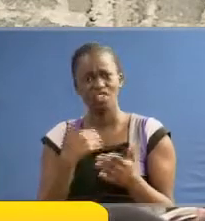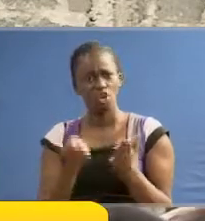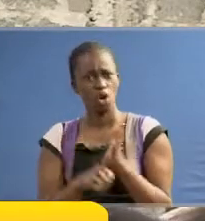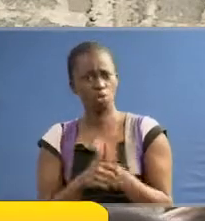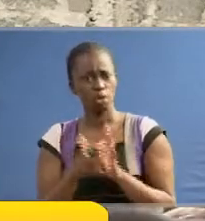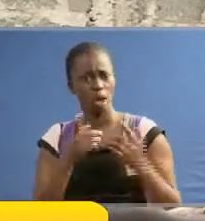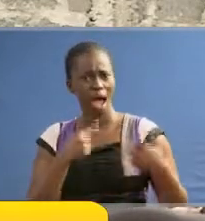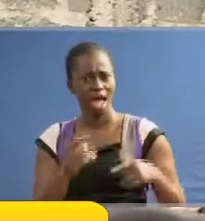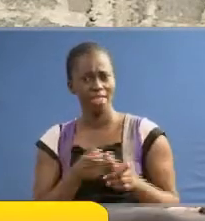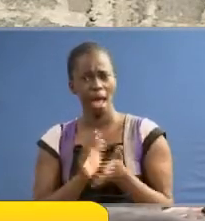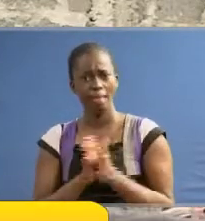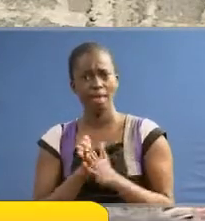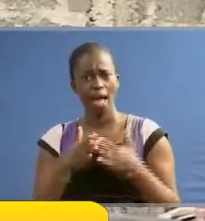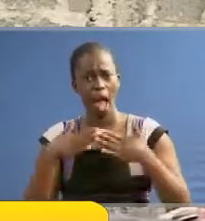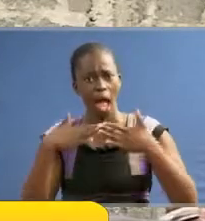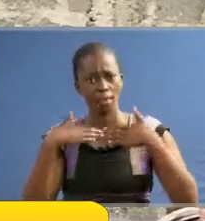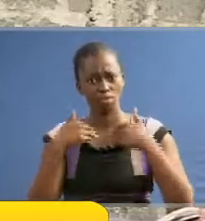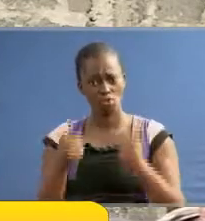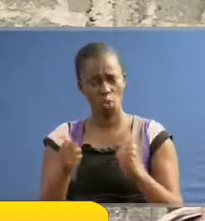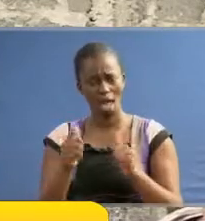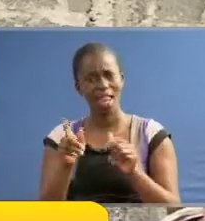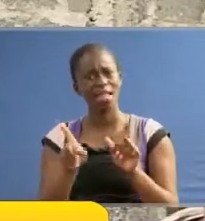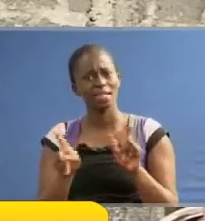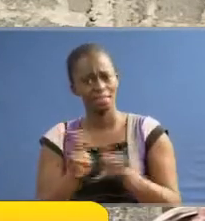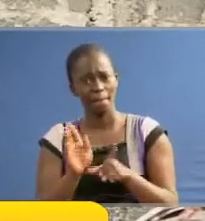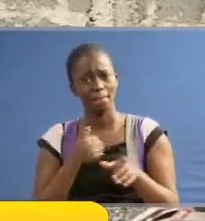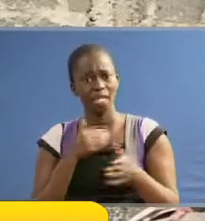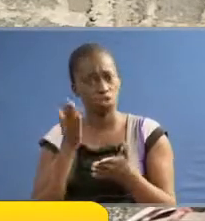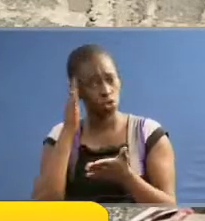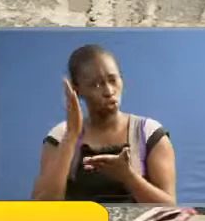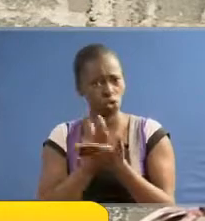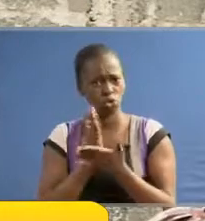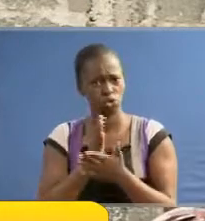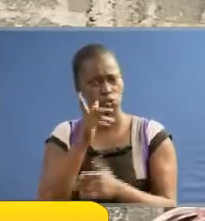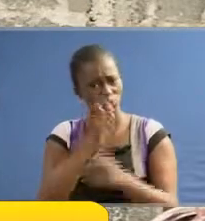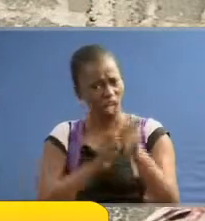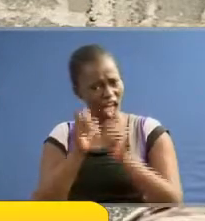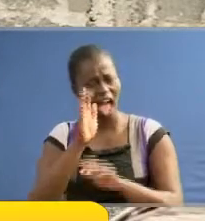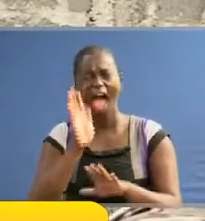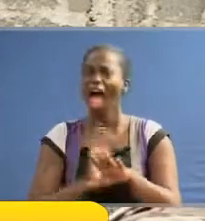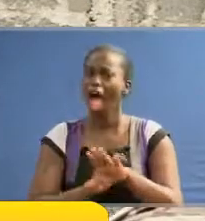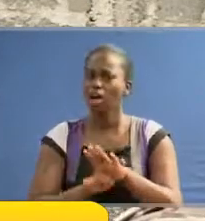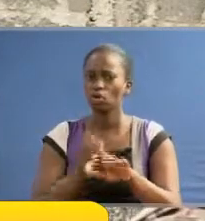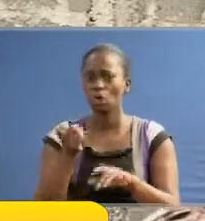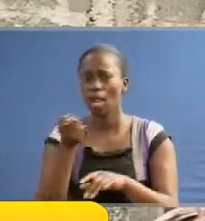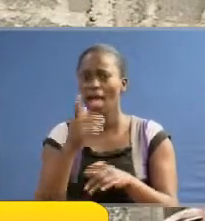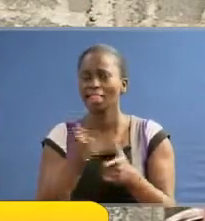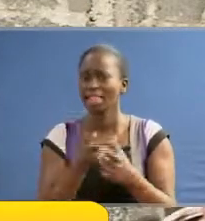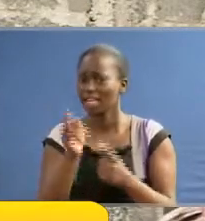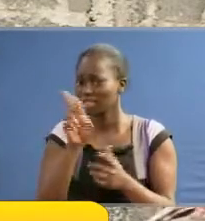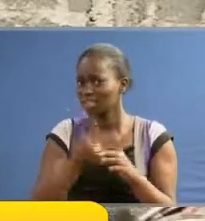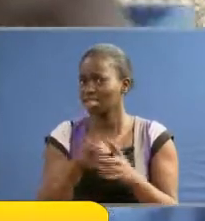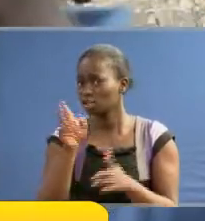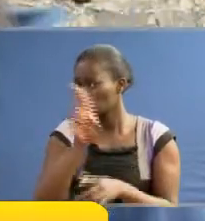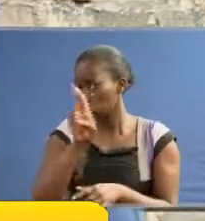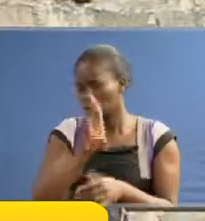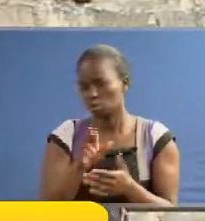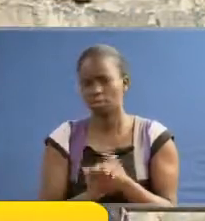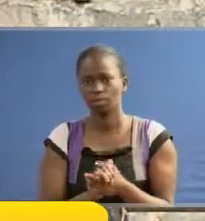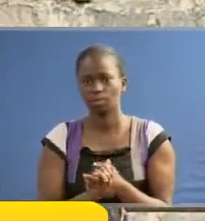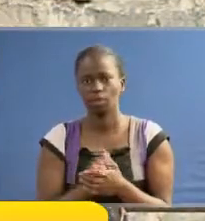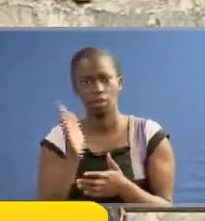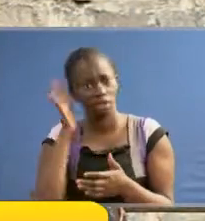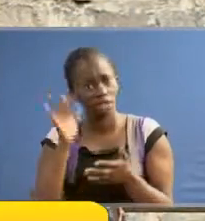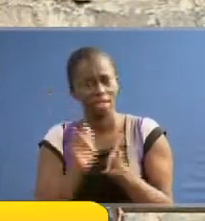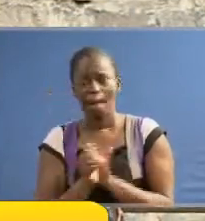akaanza kupona. Hata mimi nikajua ukweli kwamba maziwa ya punda inakuanga dawa. Tangu ziko hiyo nikaanza kutumia. Hizo upande